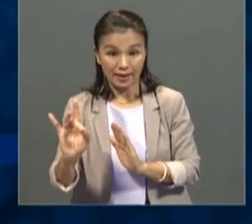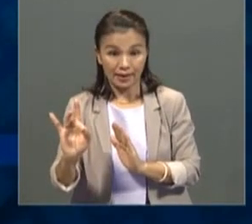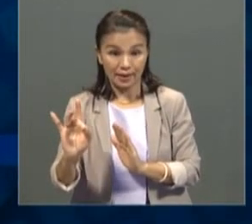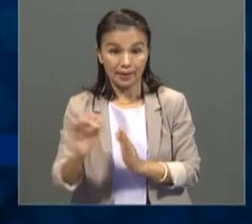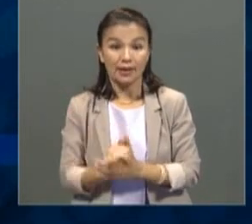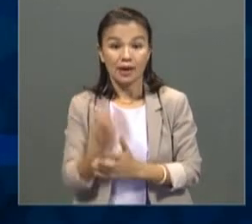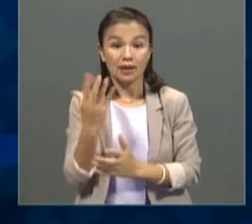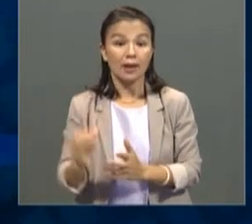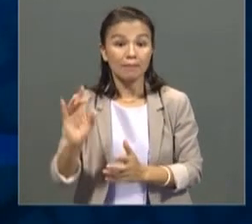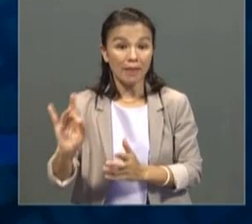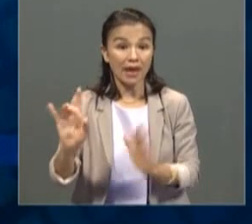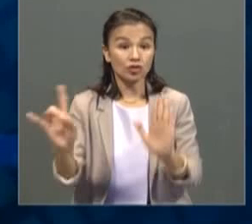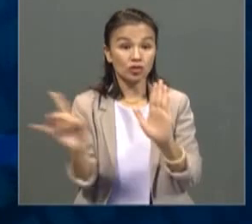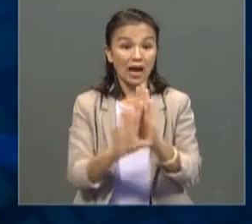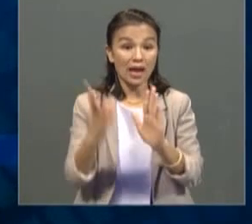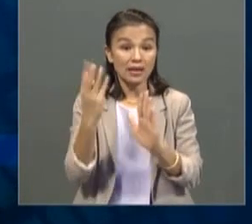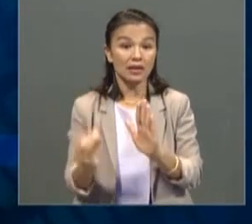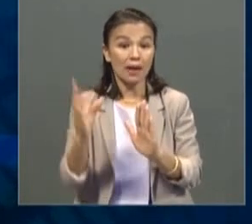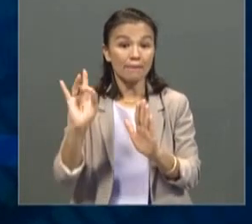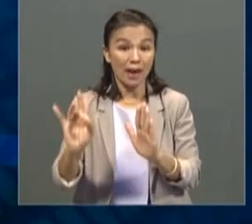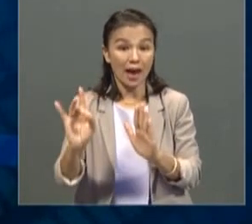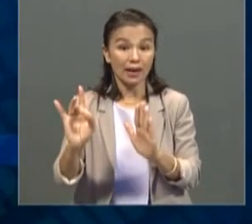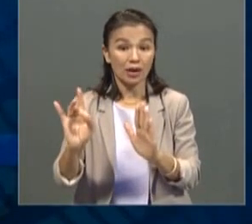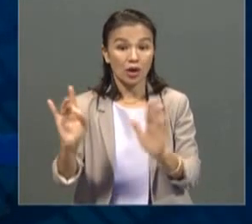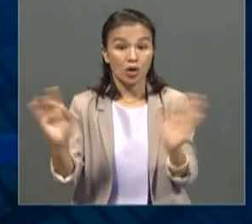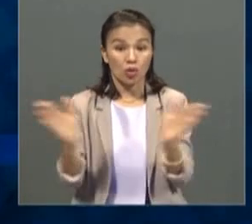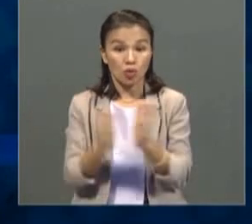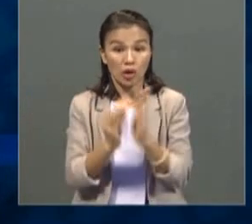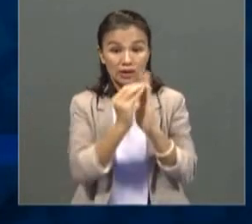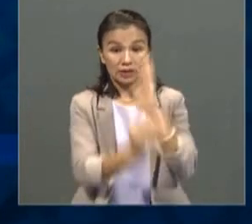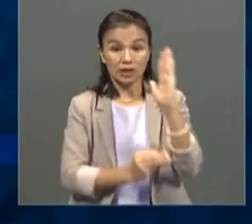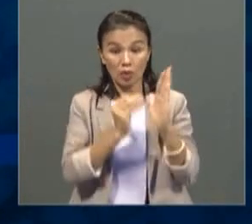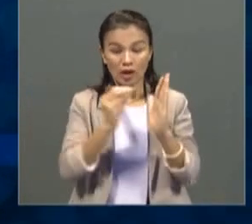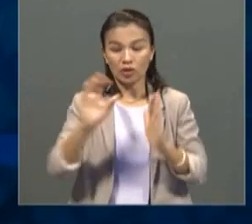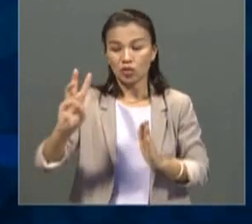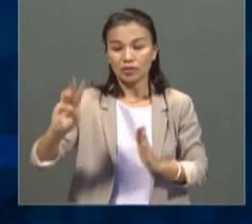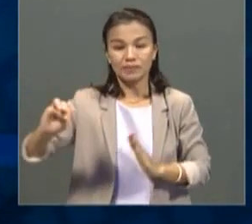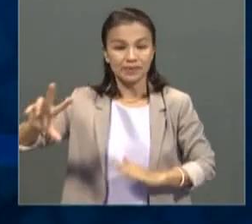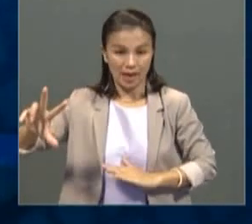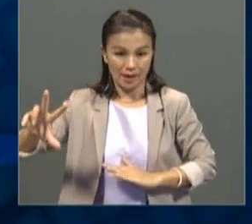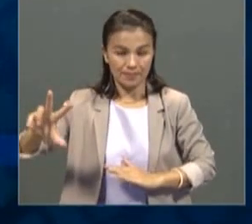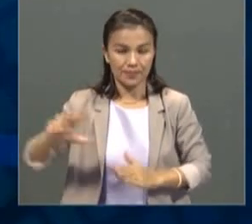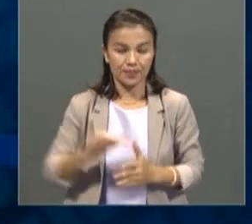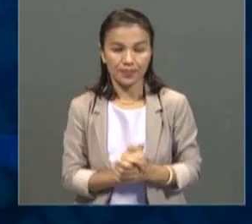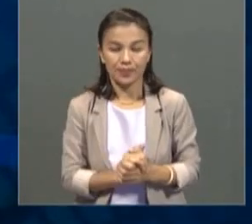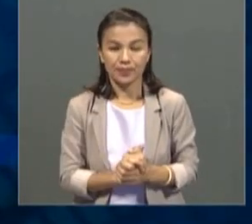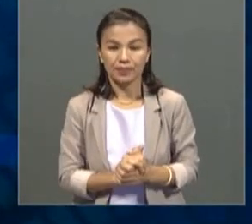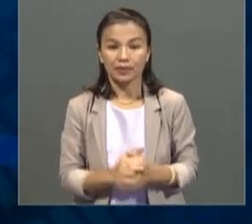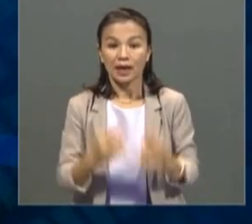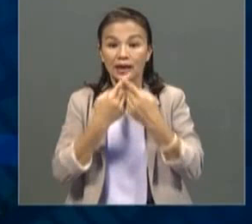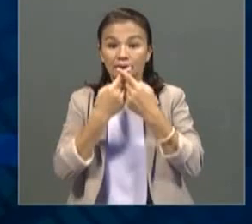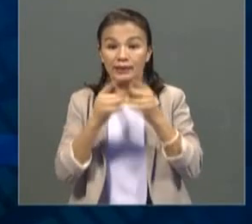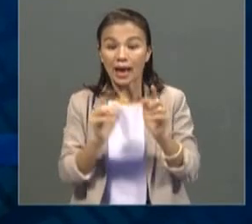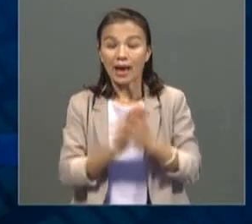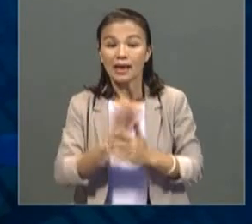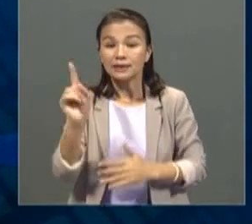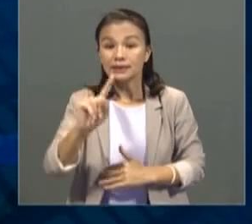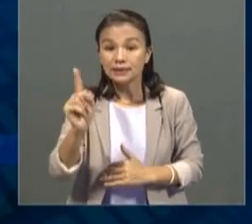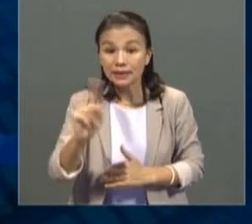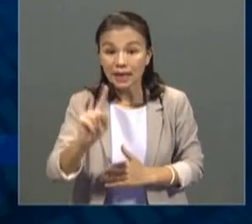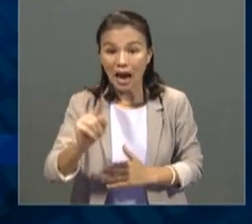ะไอ้ที่บ้ามาจารสักเช้าขยันแบบจันเนาะดามแม่กุสุลูชีเช็คขยันบ่เนาะดามแม่กงลูปกุเค